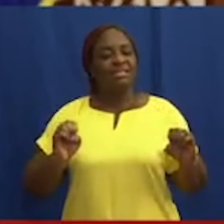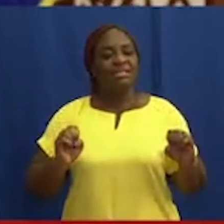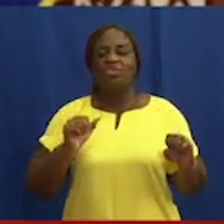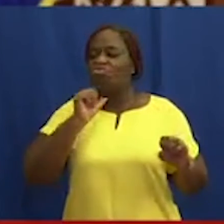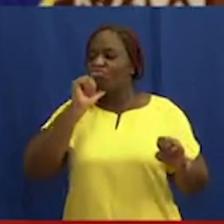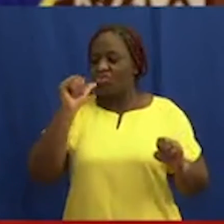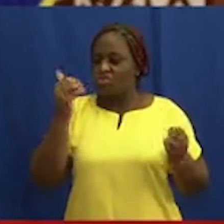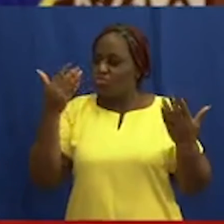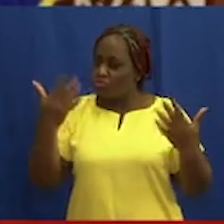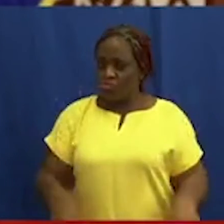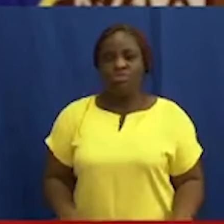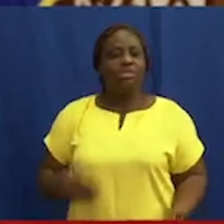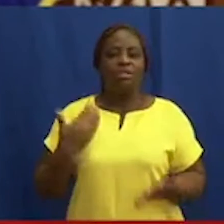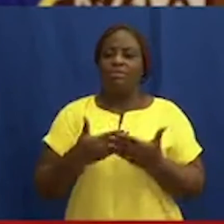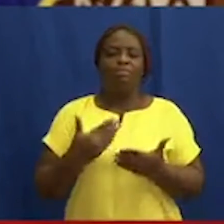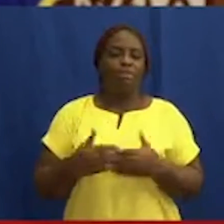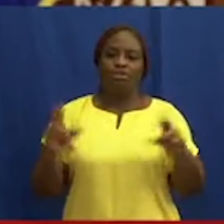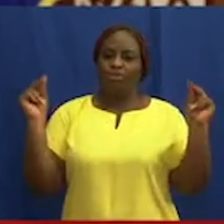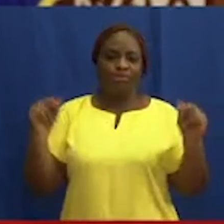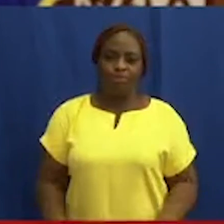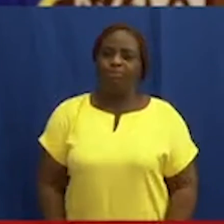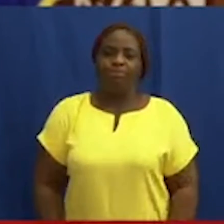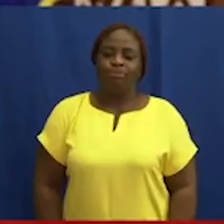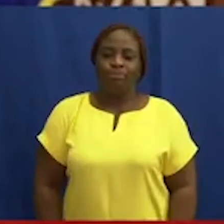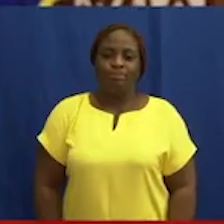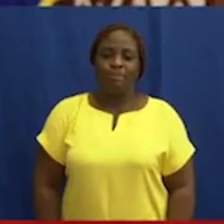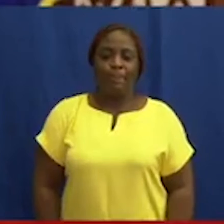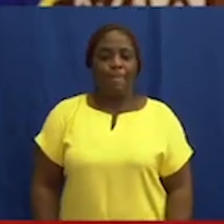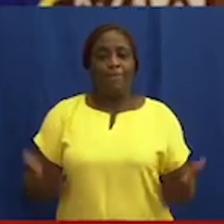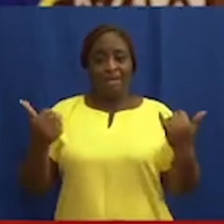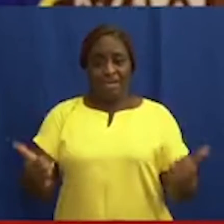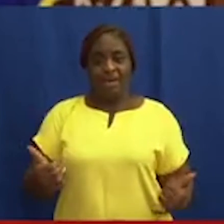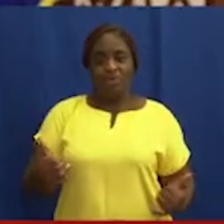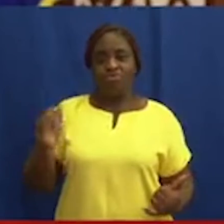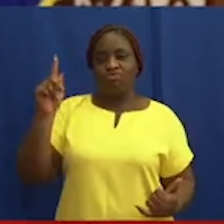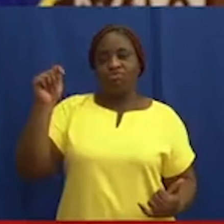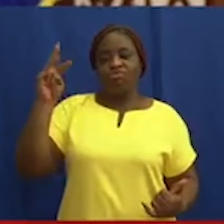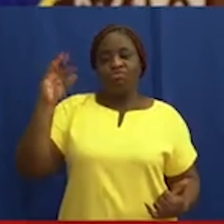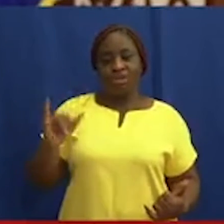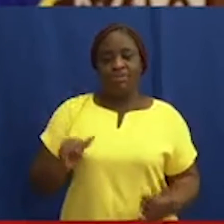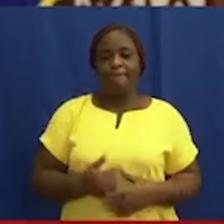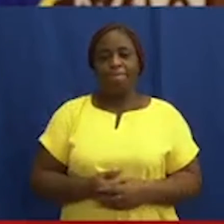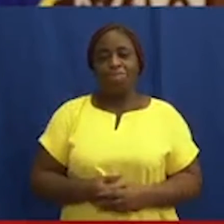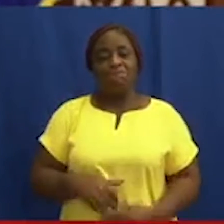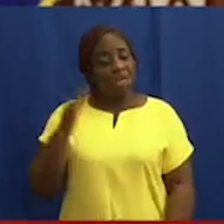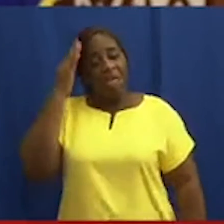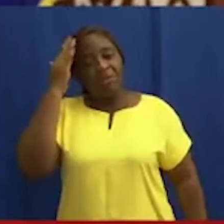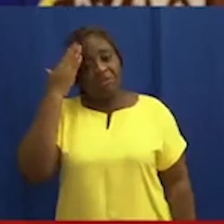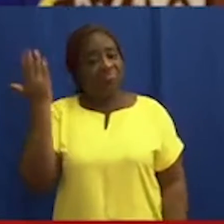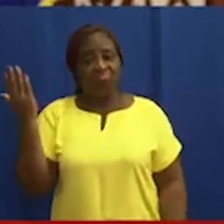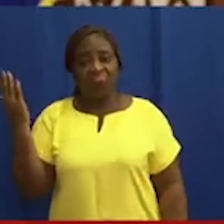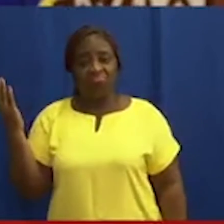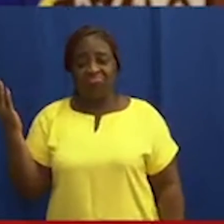Gwamnati ne da yake koda wani lokaci tana daukan muhimmanci wajen tabbatar da cewa kudurori da ta